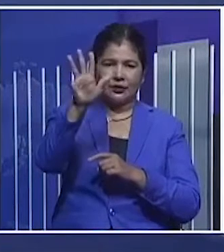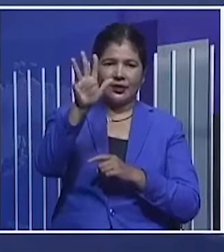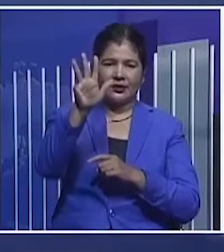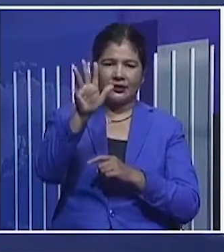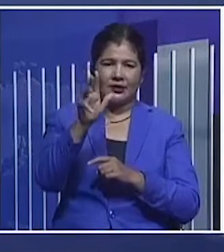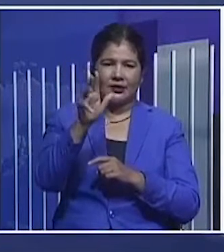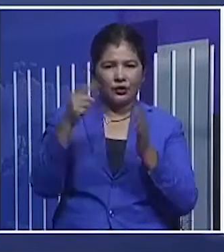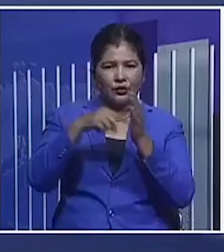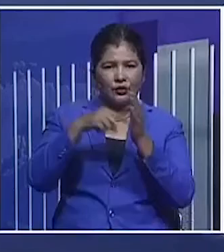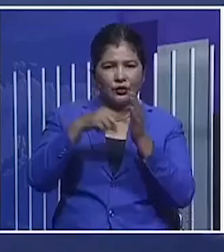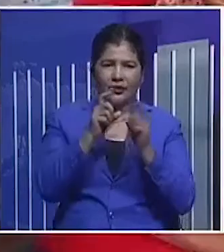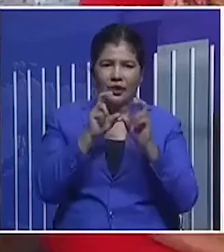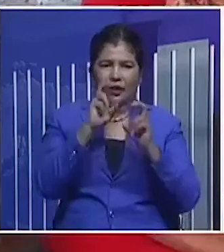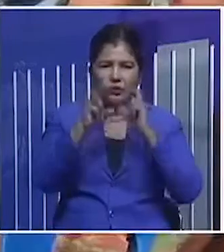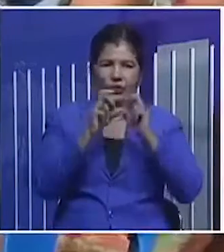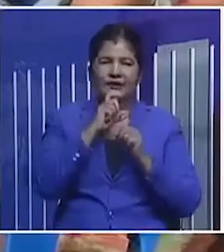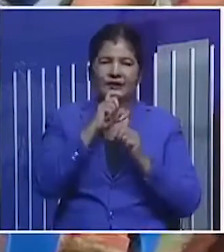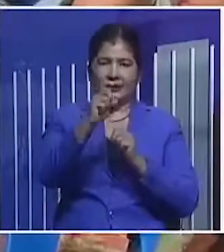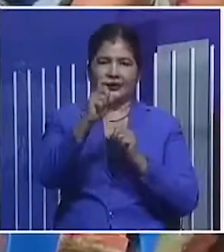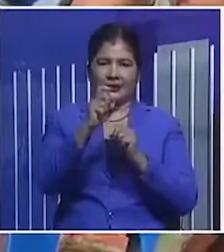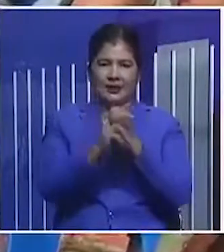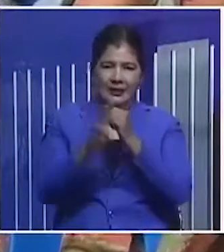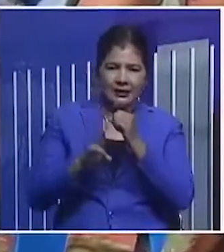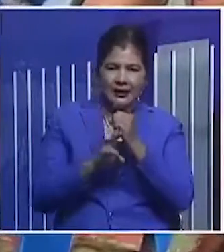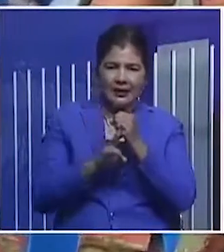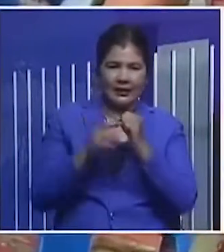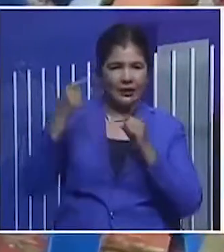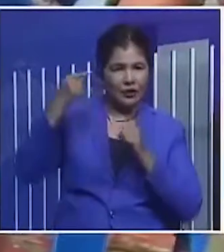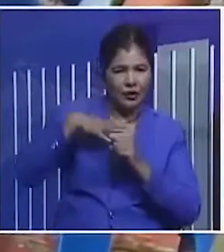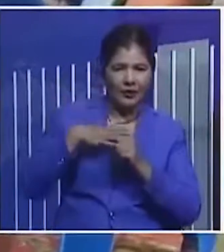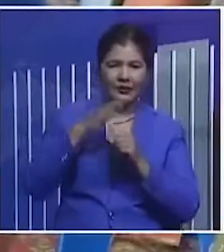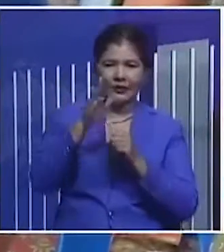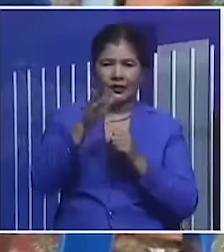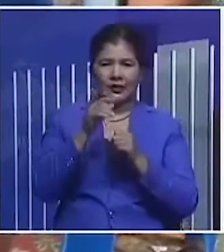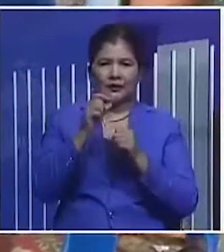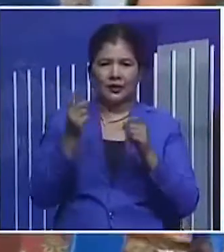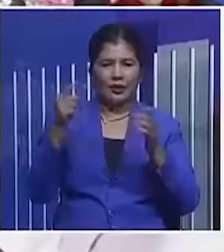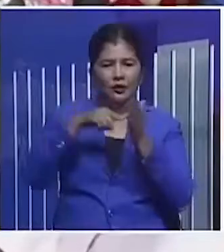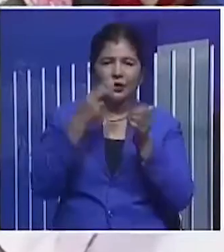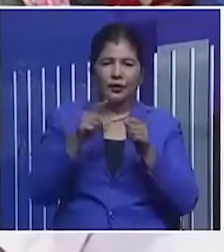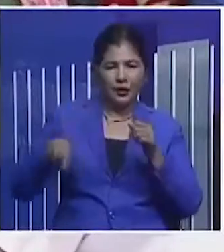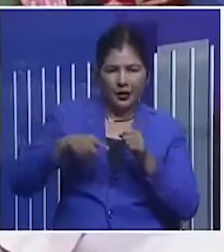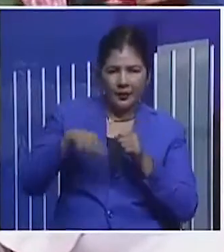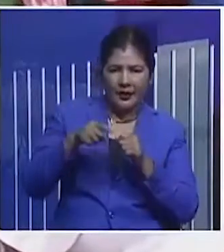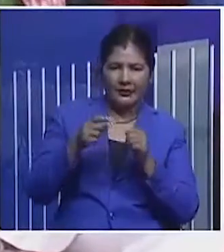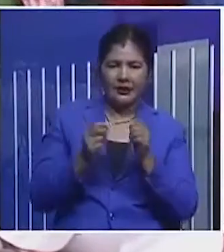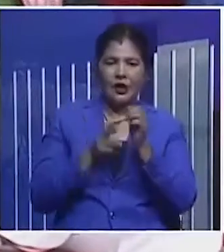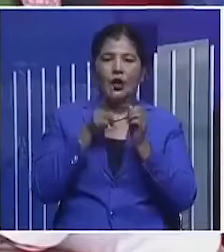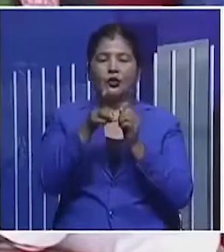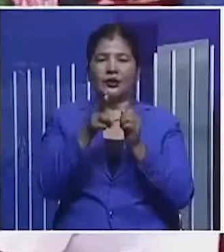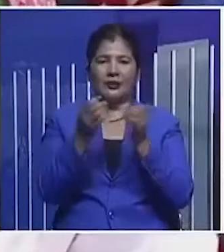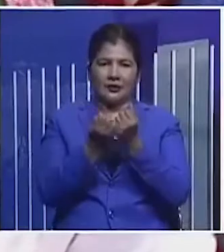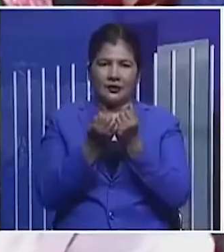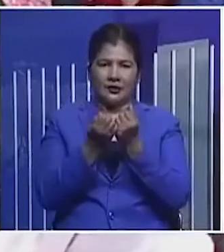तथा दोहोरी गीत प्रतिष्ठान शाखा नवलपरासीको आयोजनामा महोत्सव शुरू भएको हो। महोत्सव उद्घाटन गर्दै नगर प्रमुख